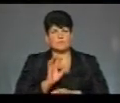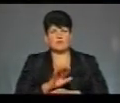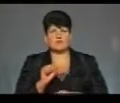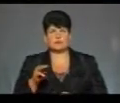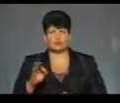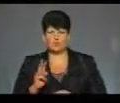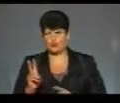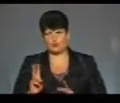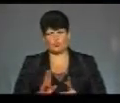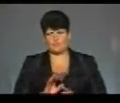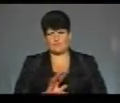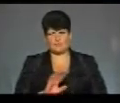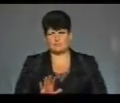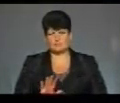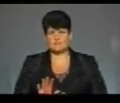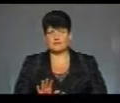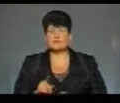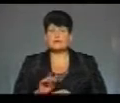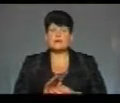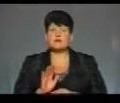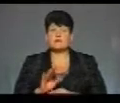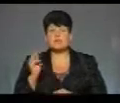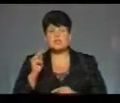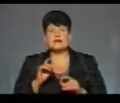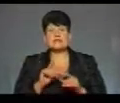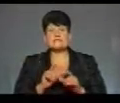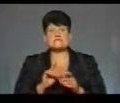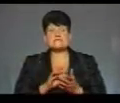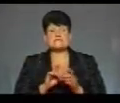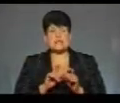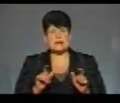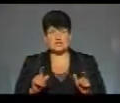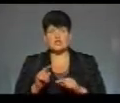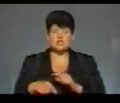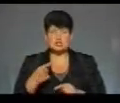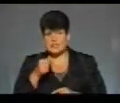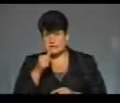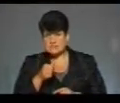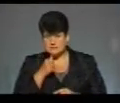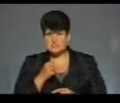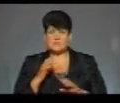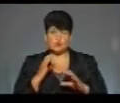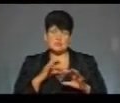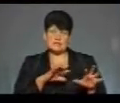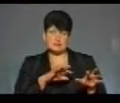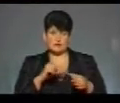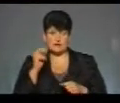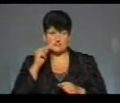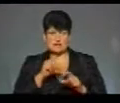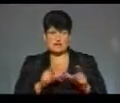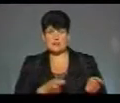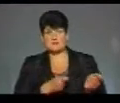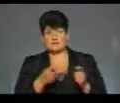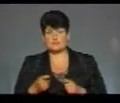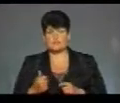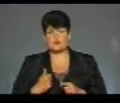Ніхто нікого не буде відправляти. Вони направляються в навчальні центри і через місяць так само автобусом їх заберуть з навчальних центрів і привезуть у